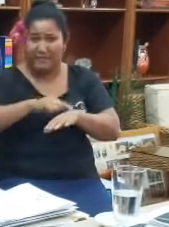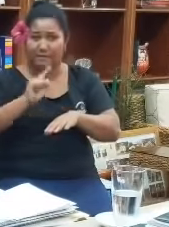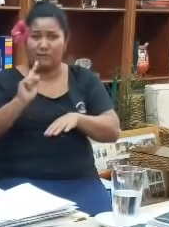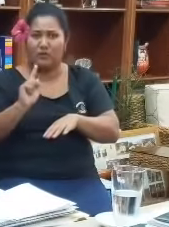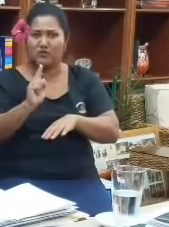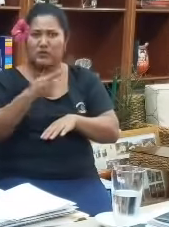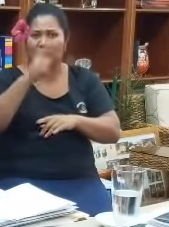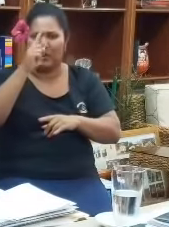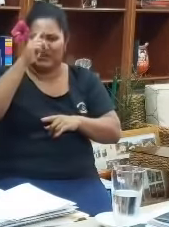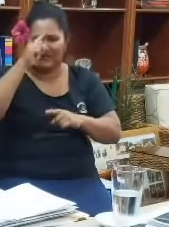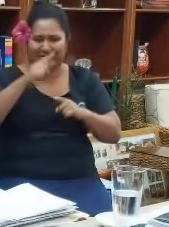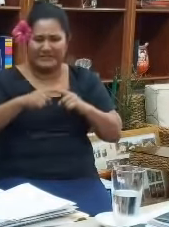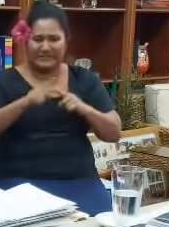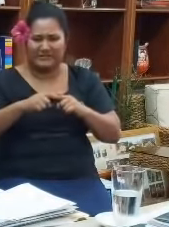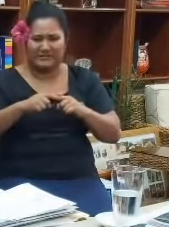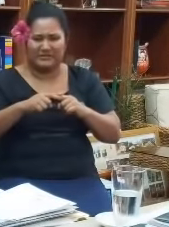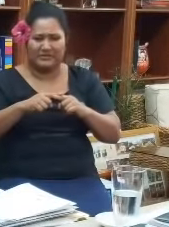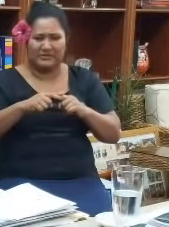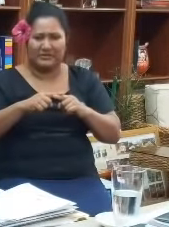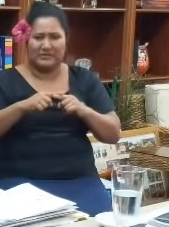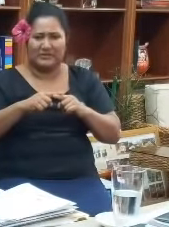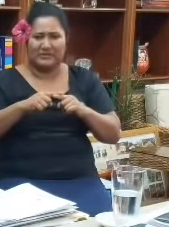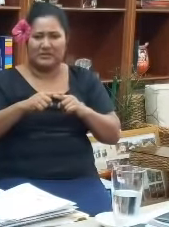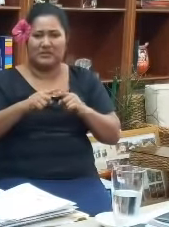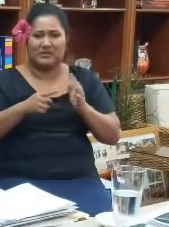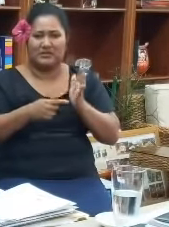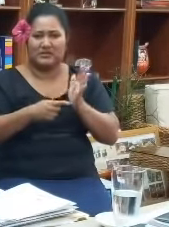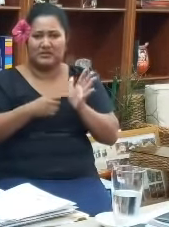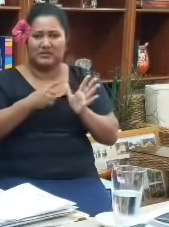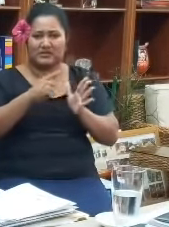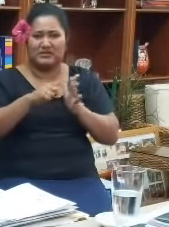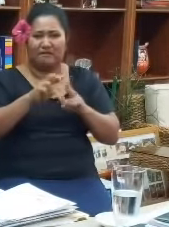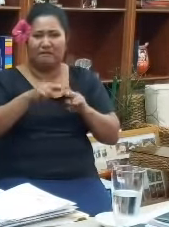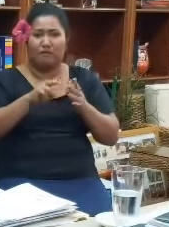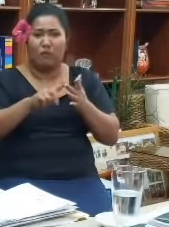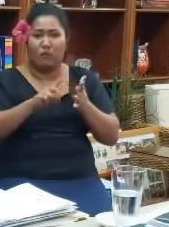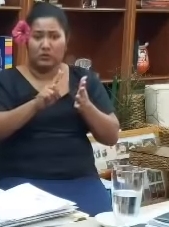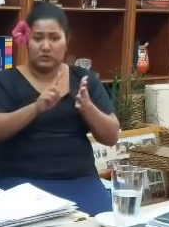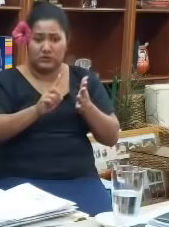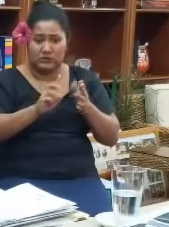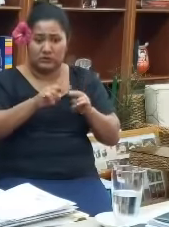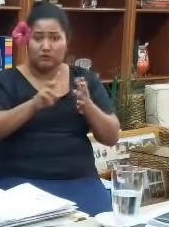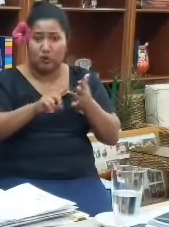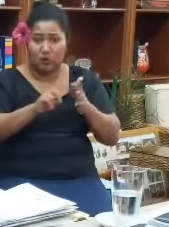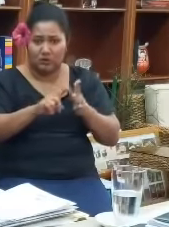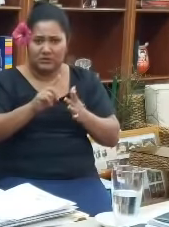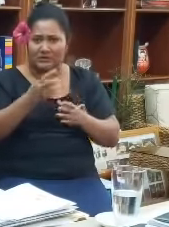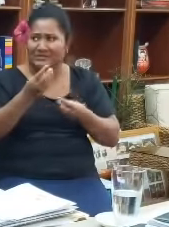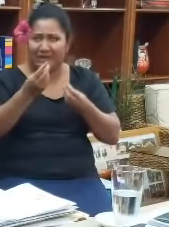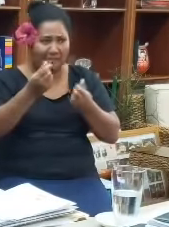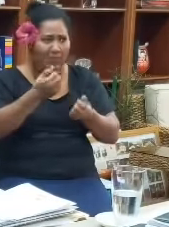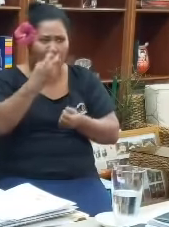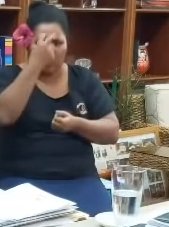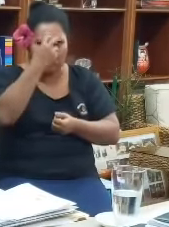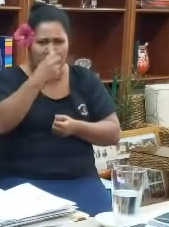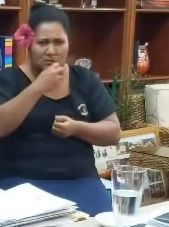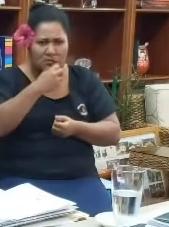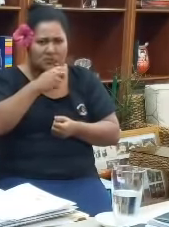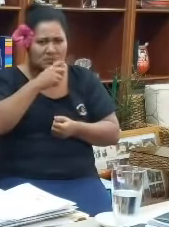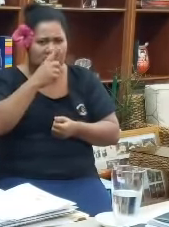fuori. La è nai lo matto, tu nai tu ina la è, e ho la mene.